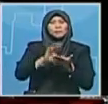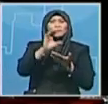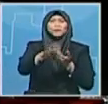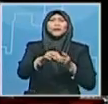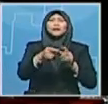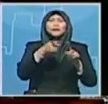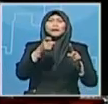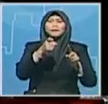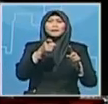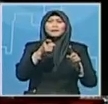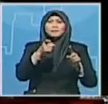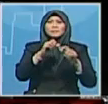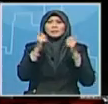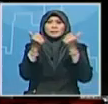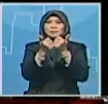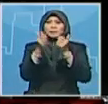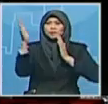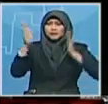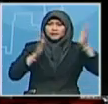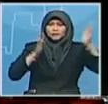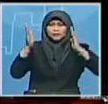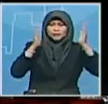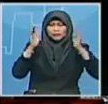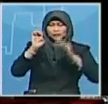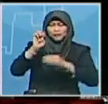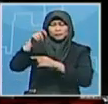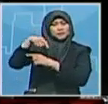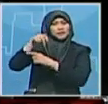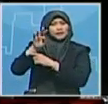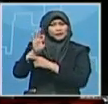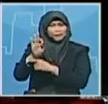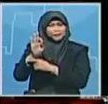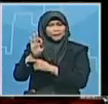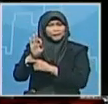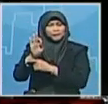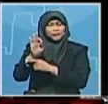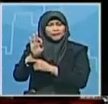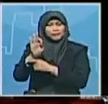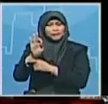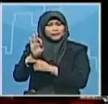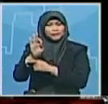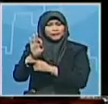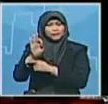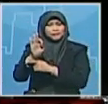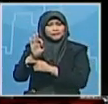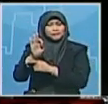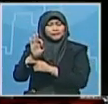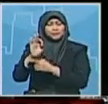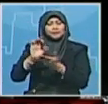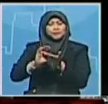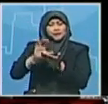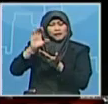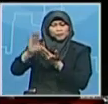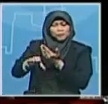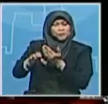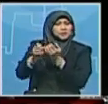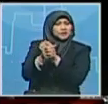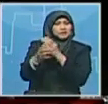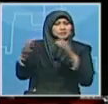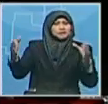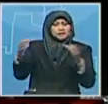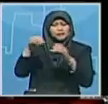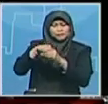banyak agensi pelaburan di Malaysia, terutamanya EPF. EPF merupakan pelabur yang terbesar dalam